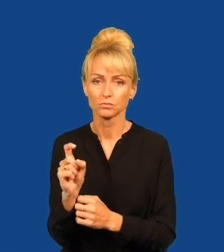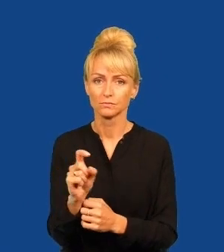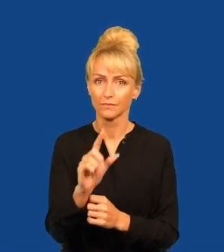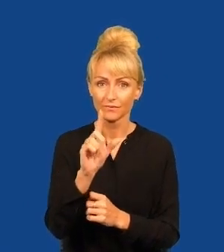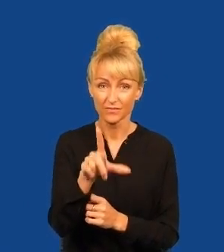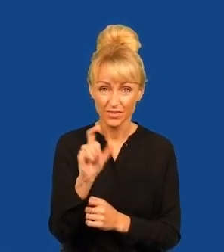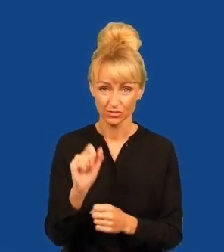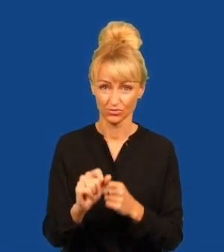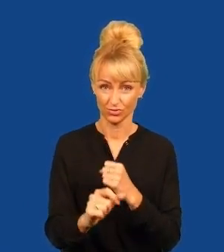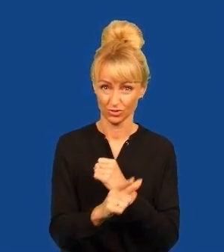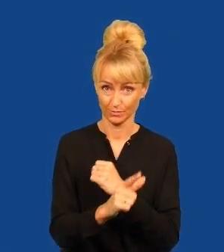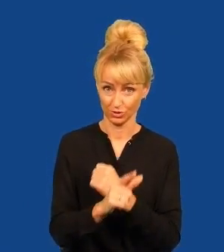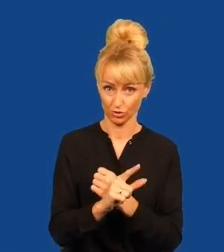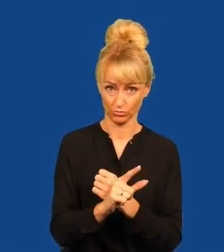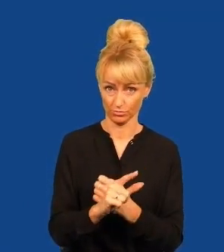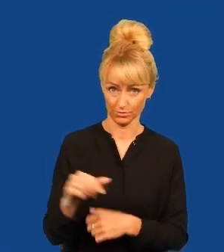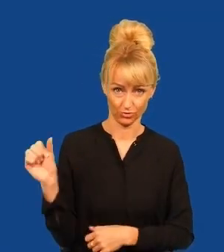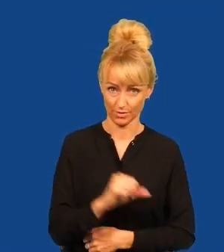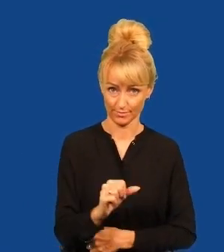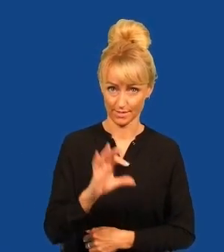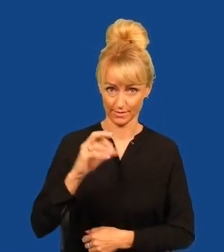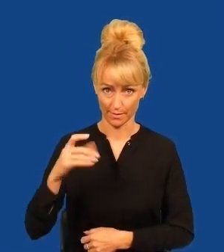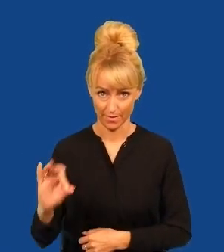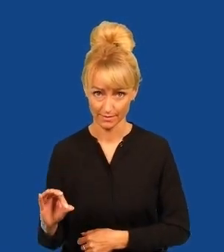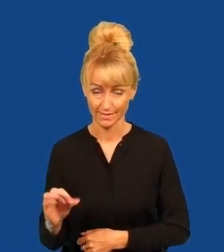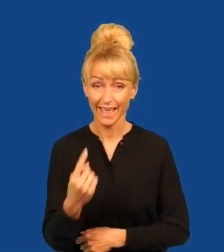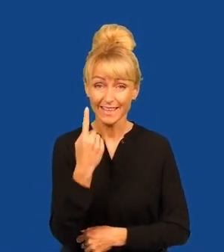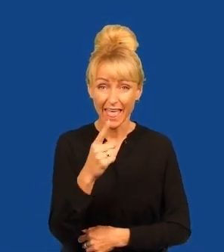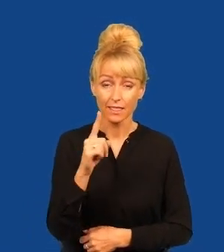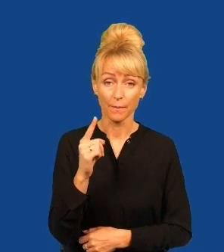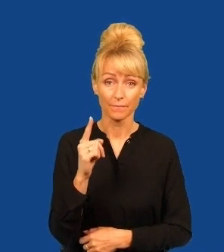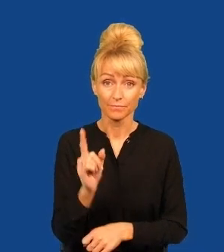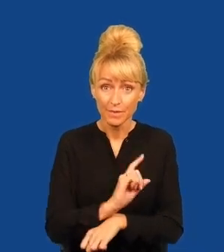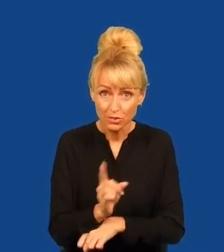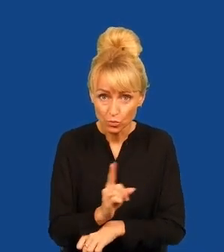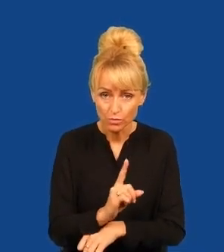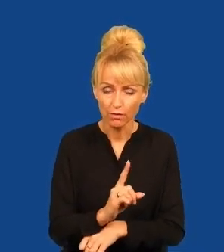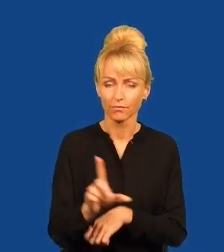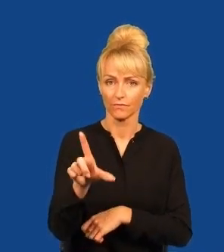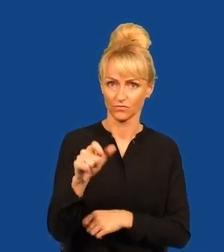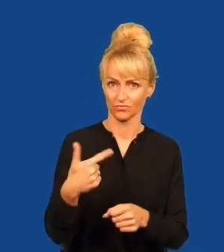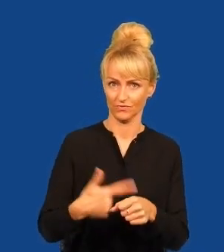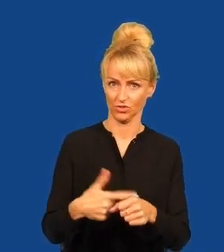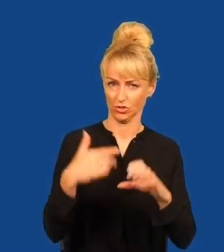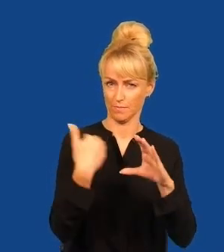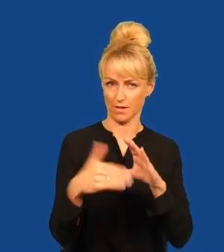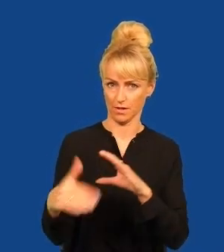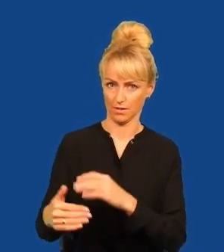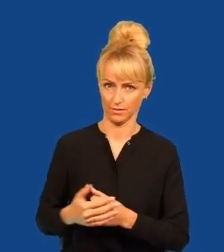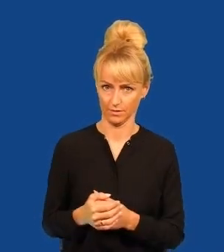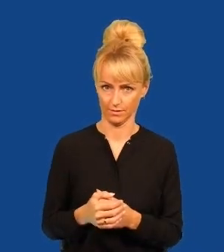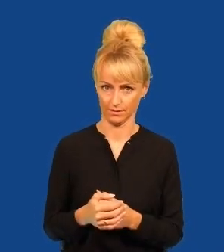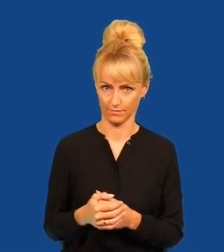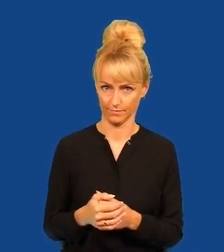SMS-ów, co minutę puszczamy w świat 220 milionów maili. A teraz pytanie mam do Was. Kto